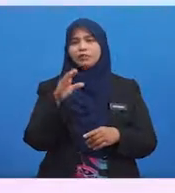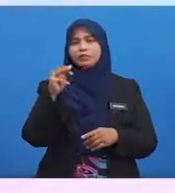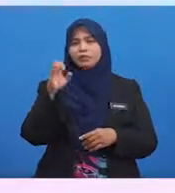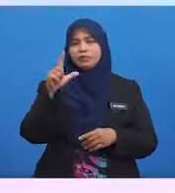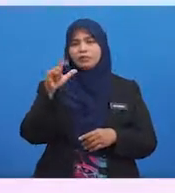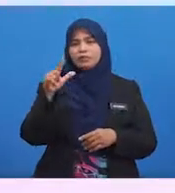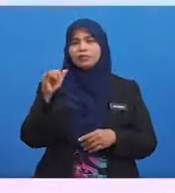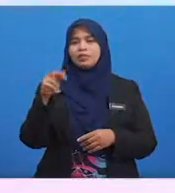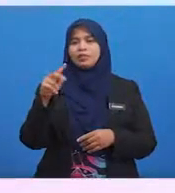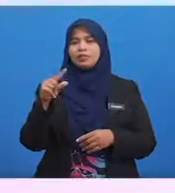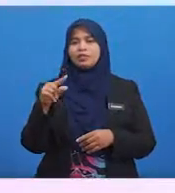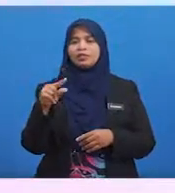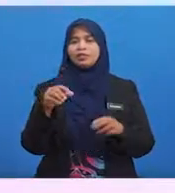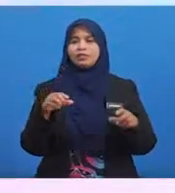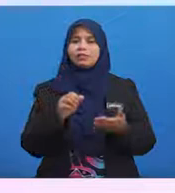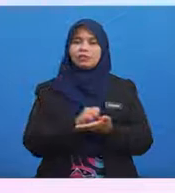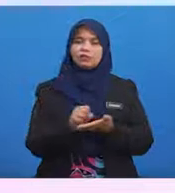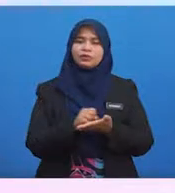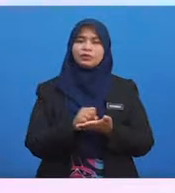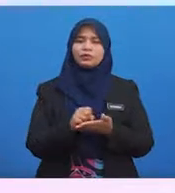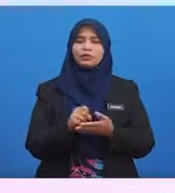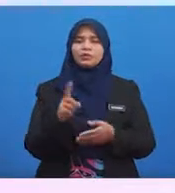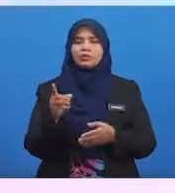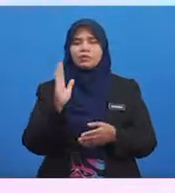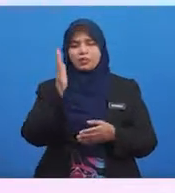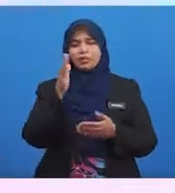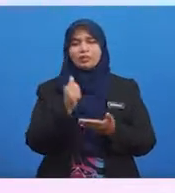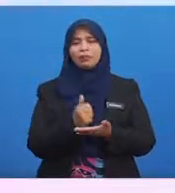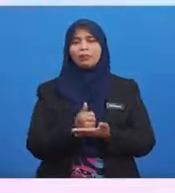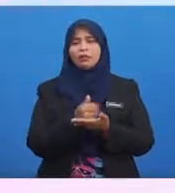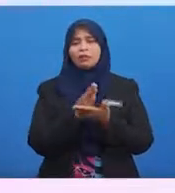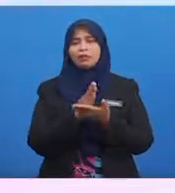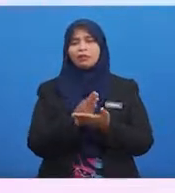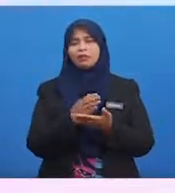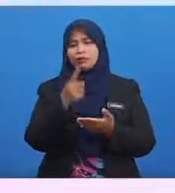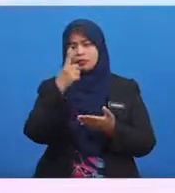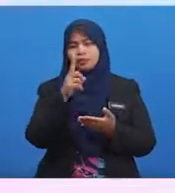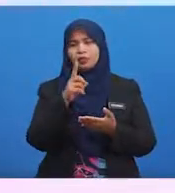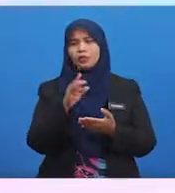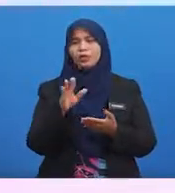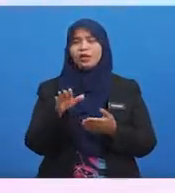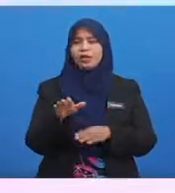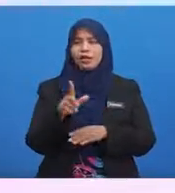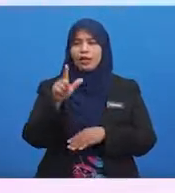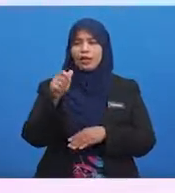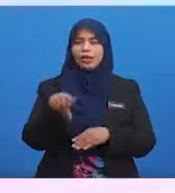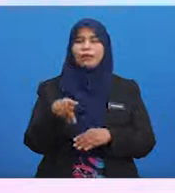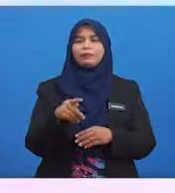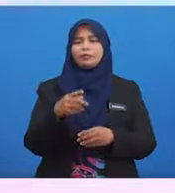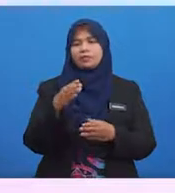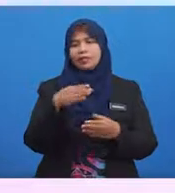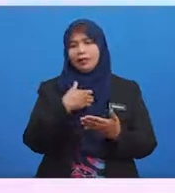khan dia akan mengelap dengan kain yang bersih sehingga kering sebelum